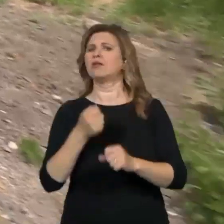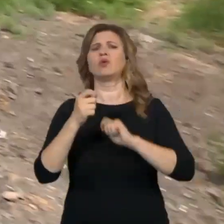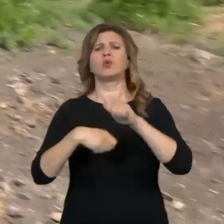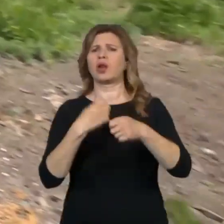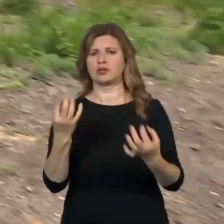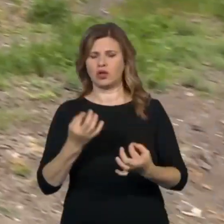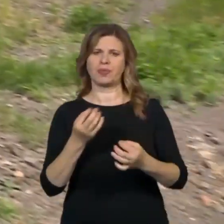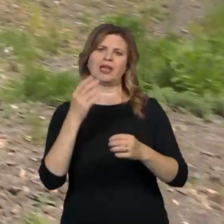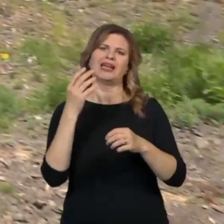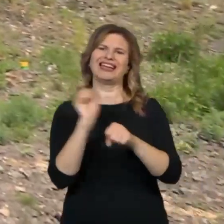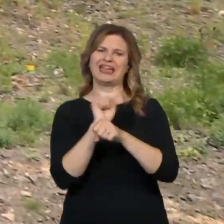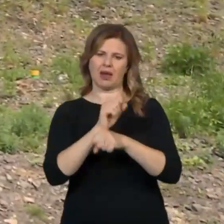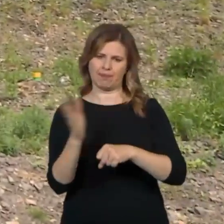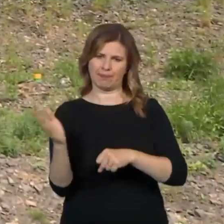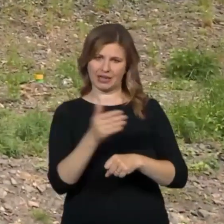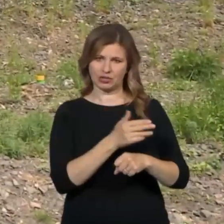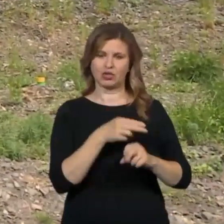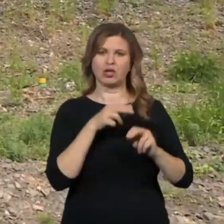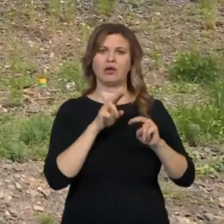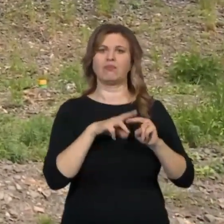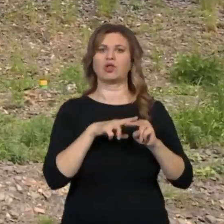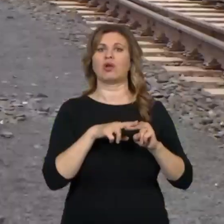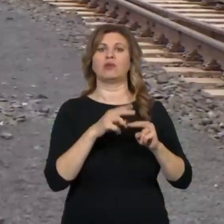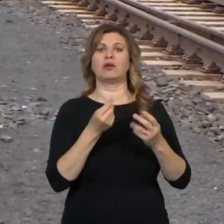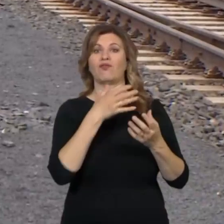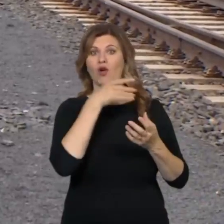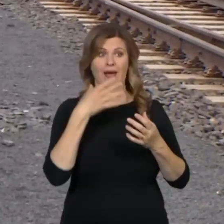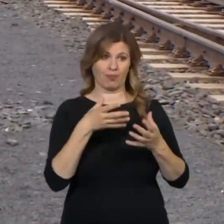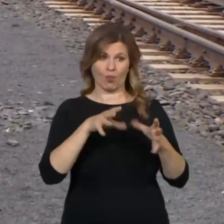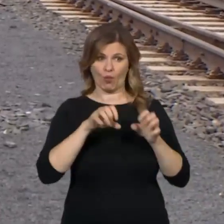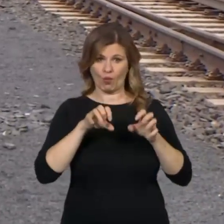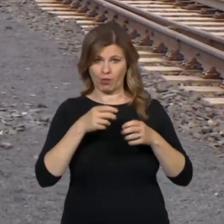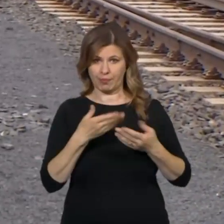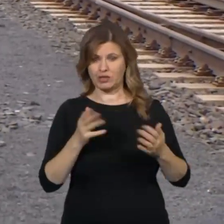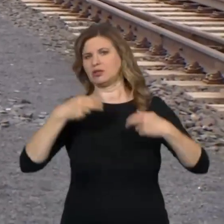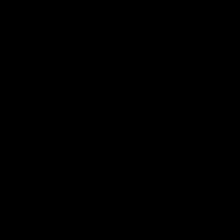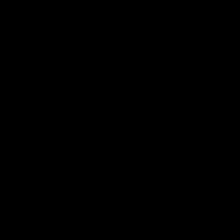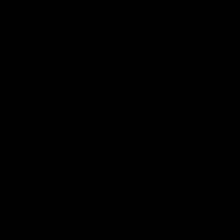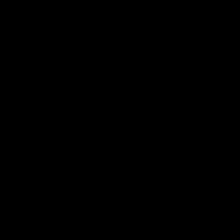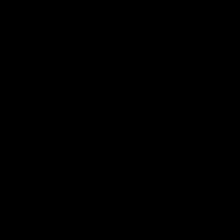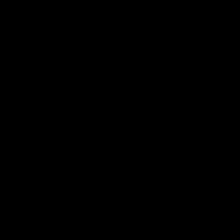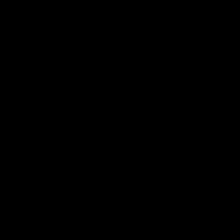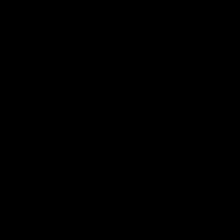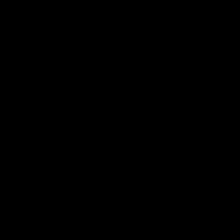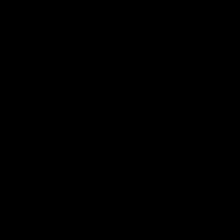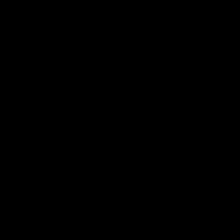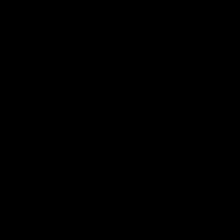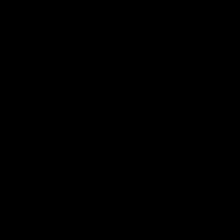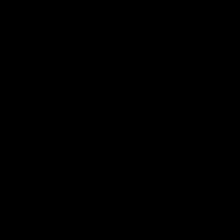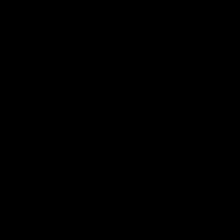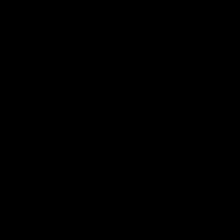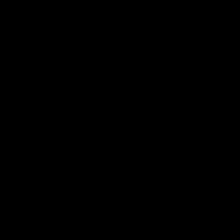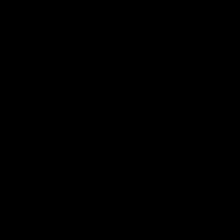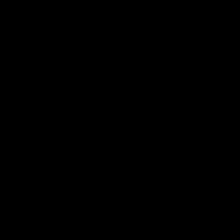upraví. Pak ji na místo vrátí a tím svah zpevní. Kateřina Butaky, Česká televize, Karlovy Vary.